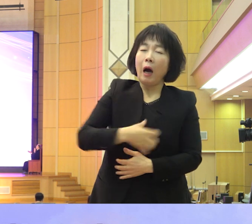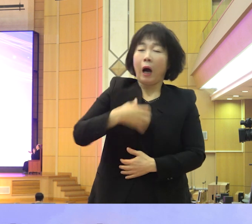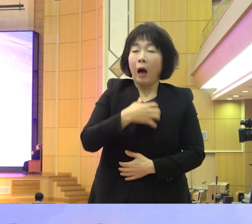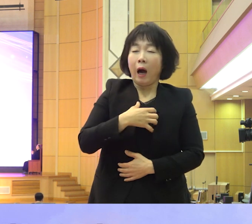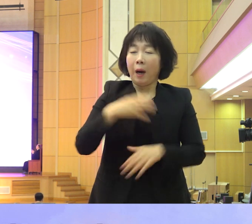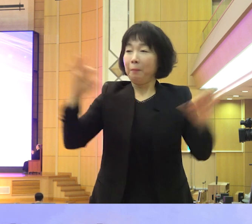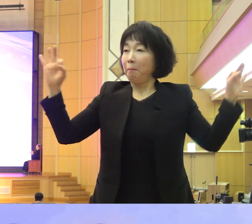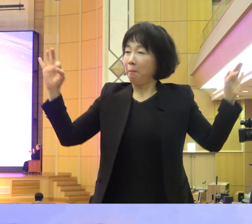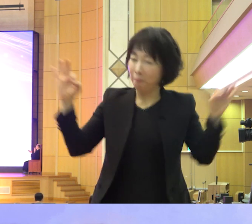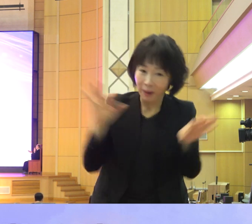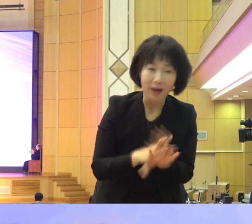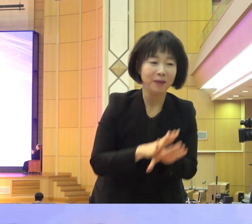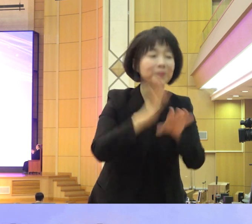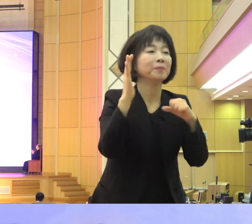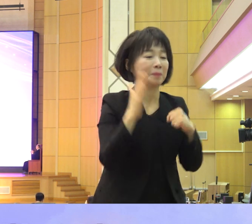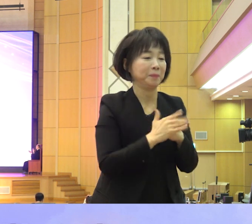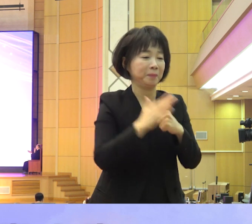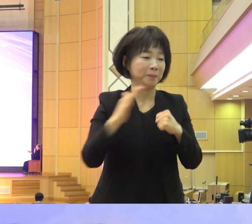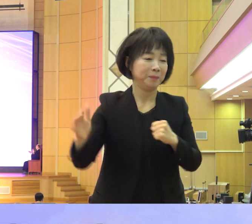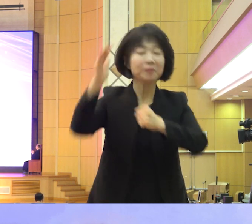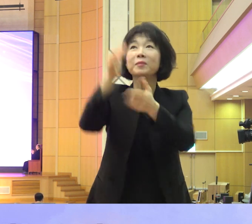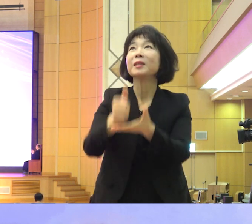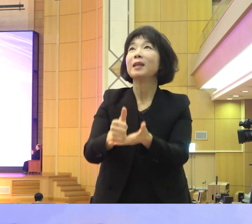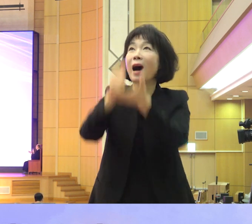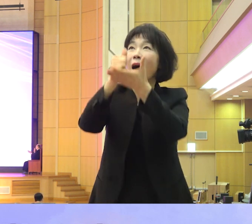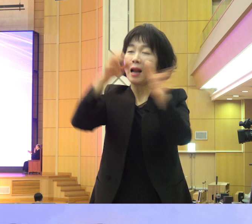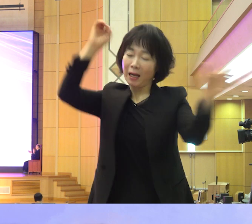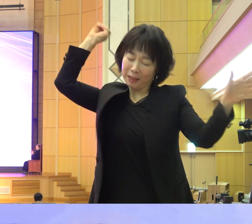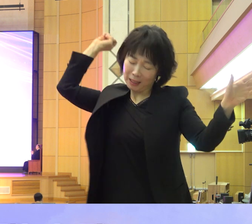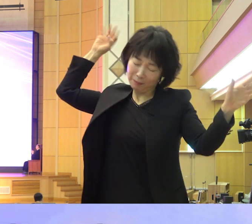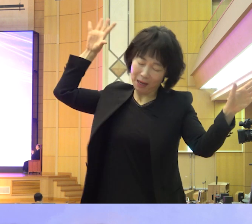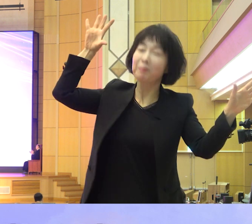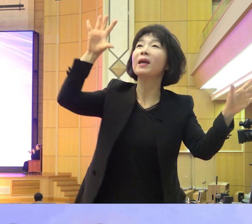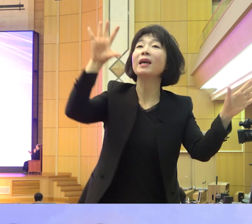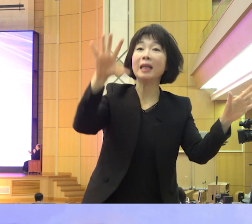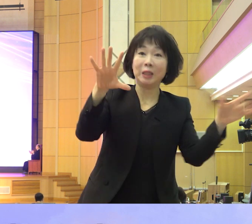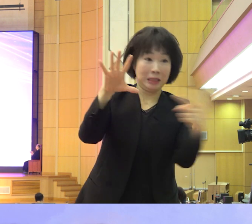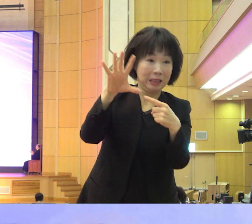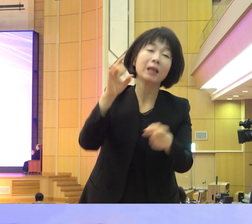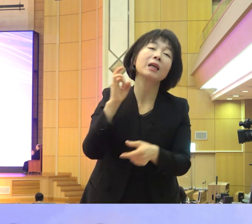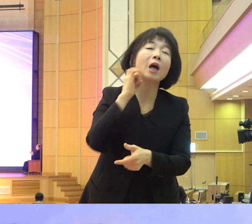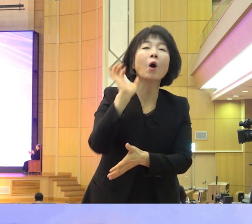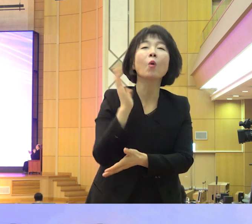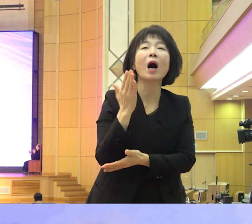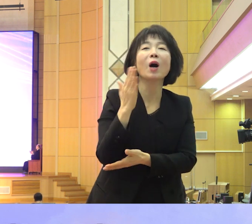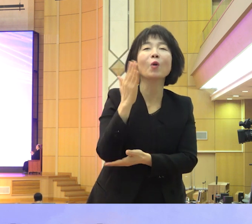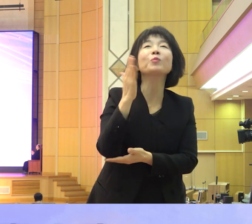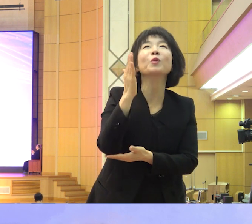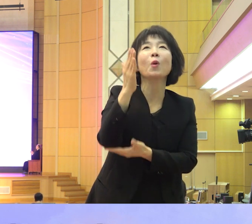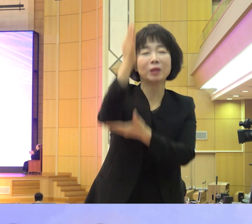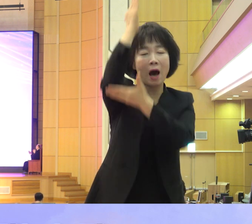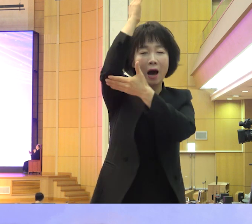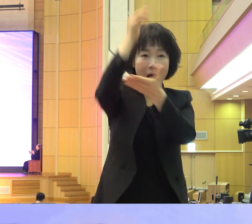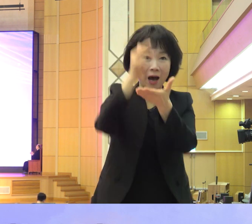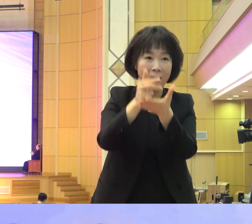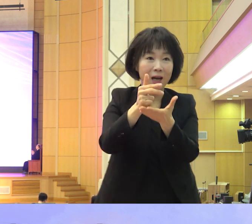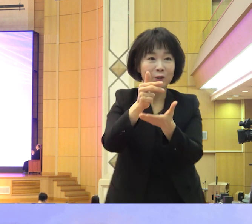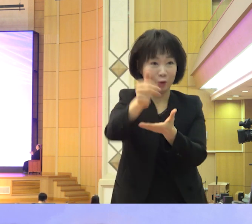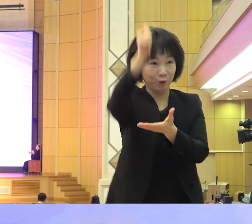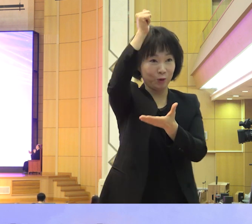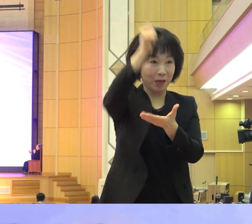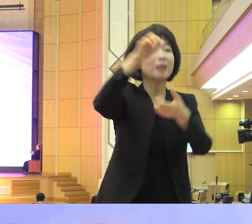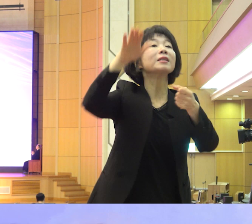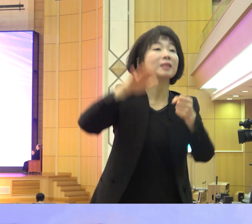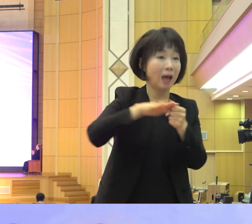근심 구름 간곳 없어지니 하나님의 빛이